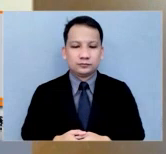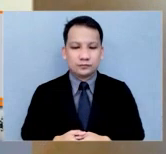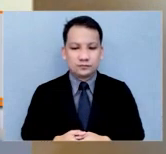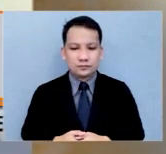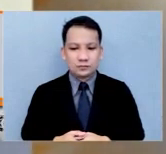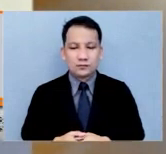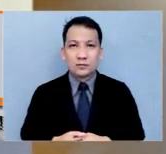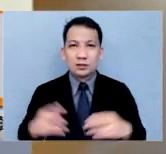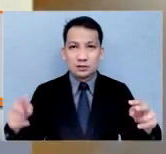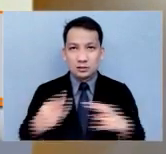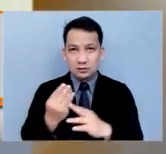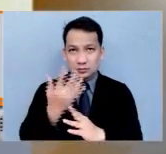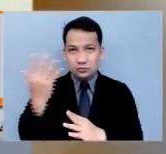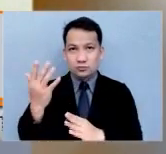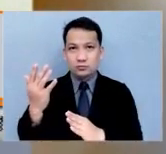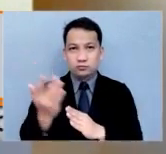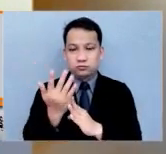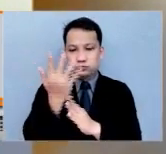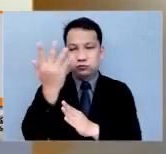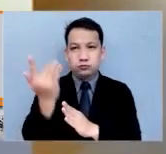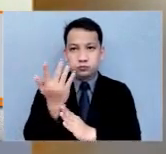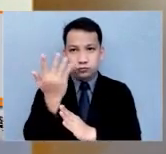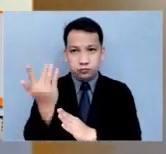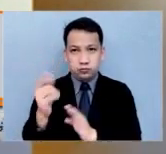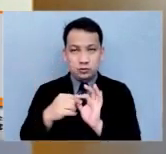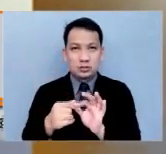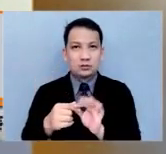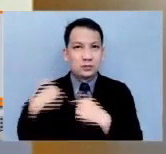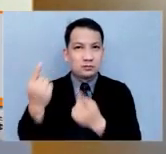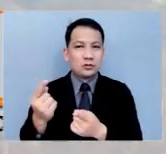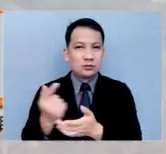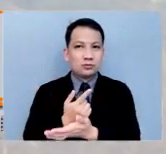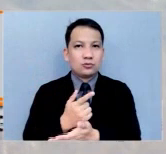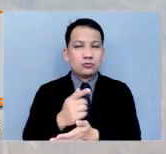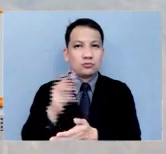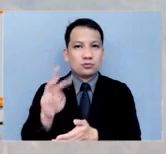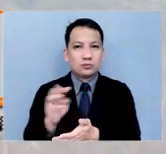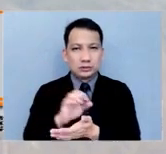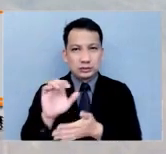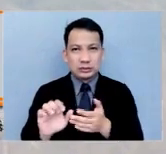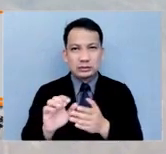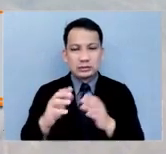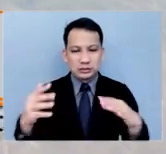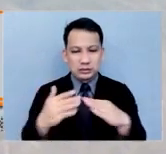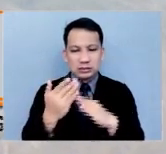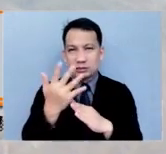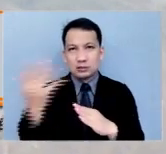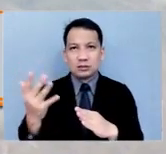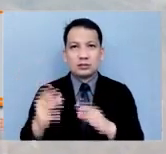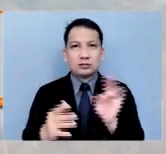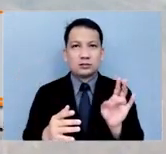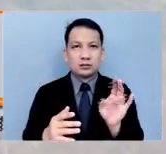hanggang 200 metrong taas ang ibinubuga ng Bulkang Mayon simula pa nitong weekend. Dahil sa kapal ng lava dome, 79